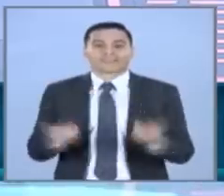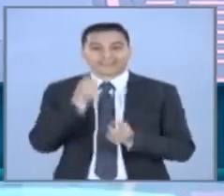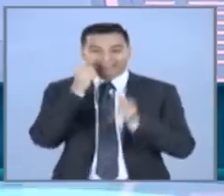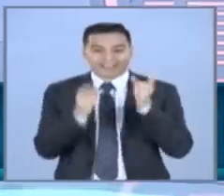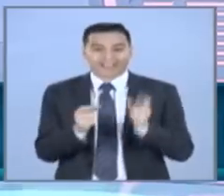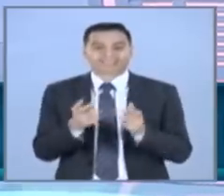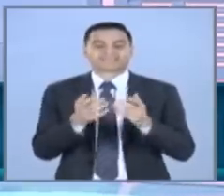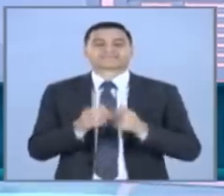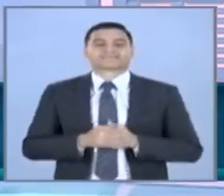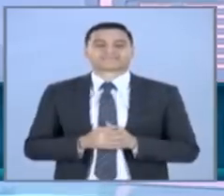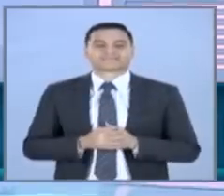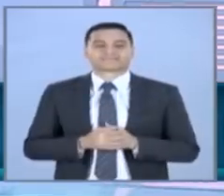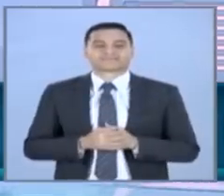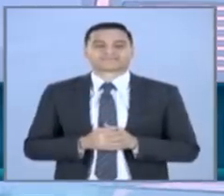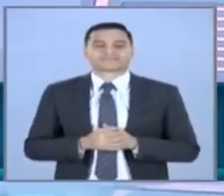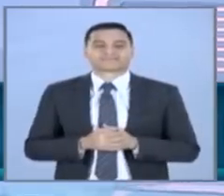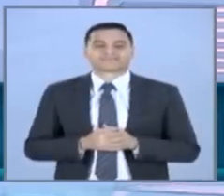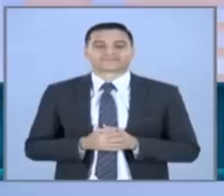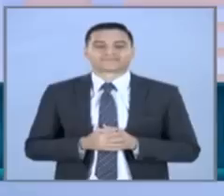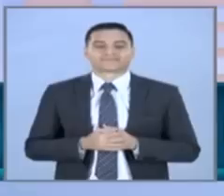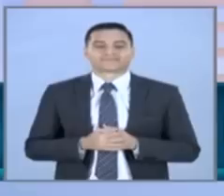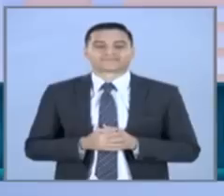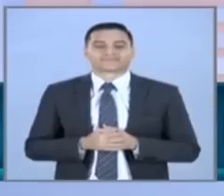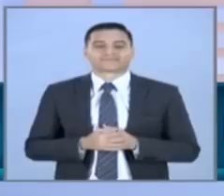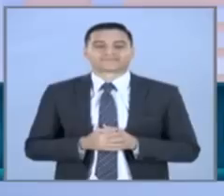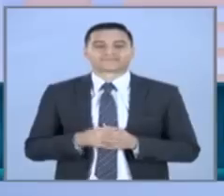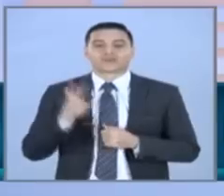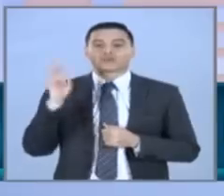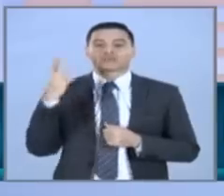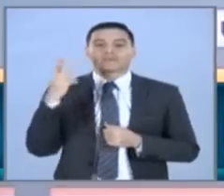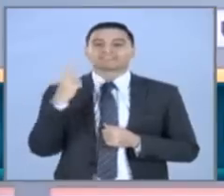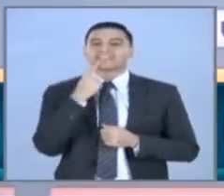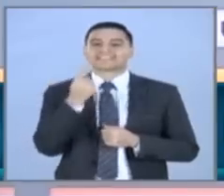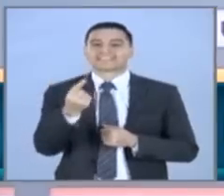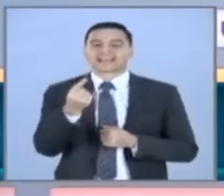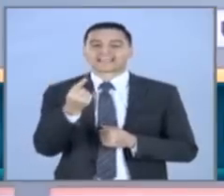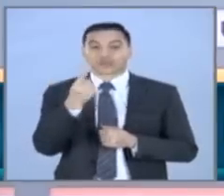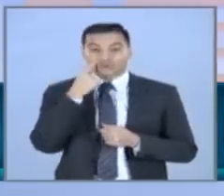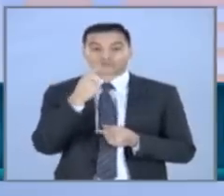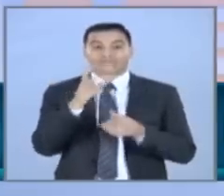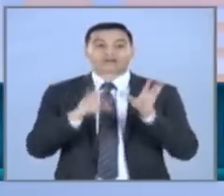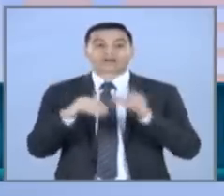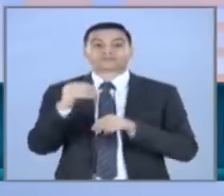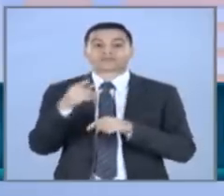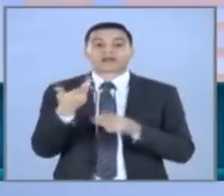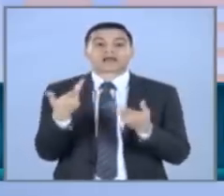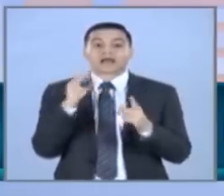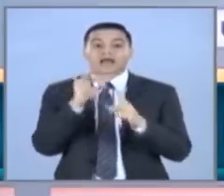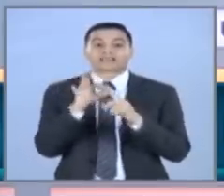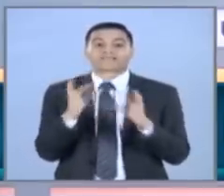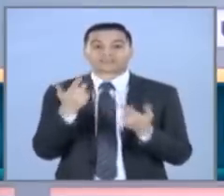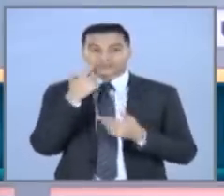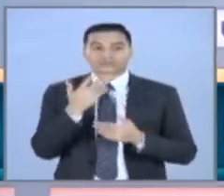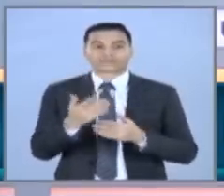سبعتاشر ثانية هنشوف بقى باباك يا كرولوس هيبقى رأيه